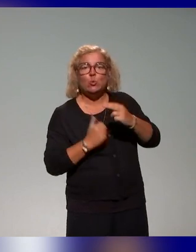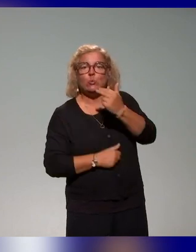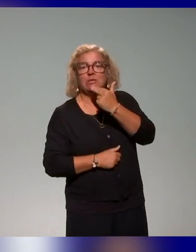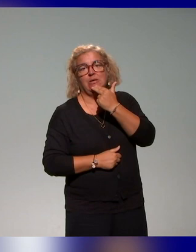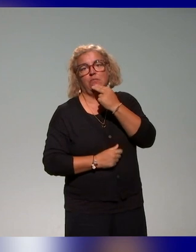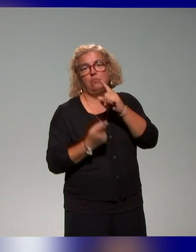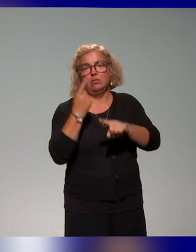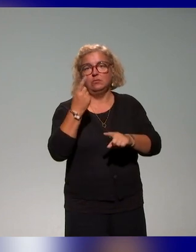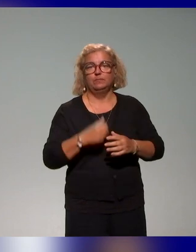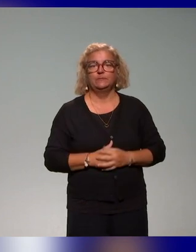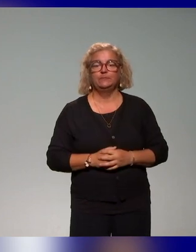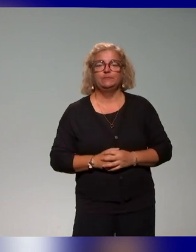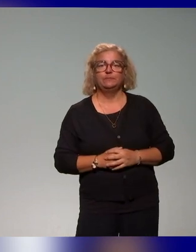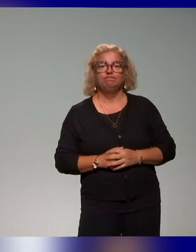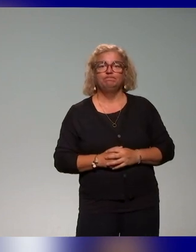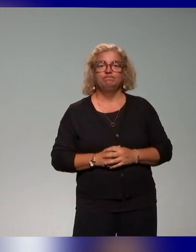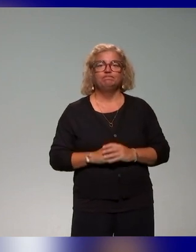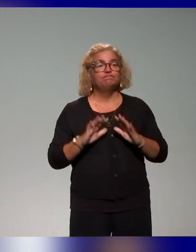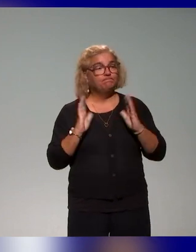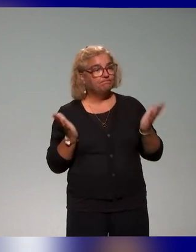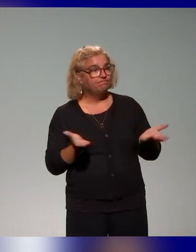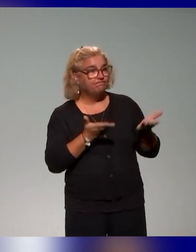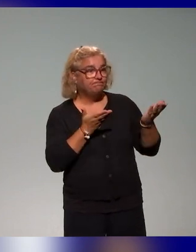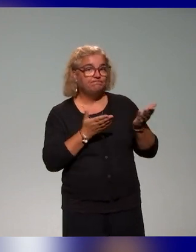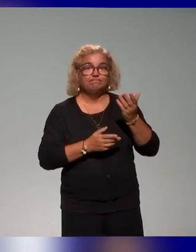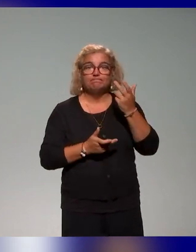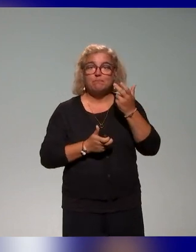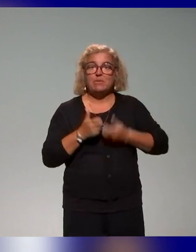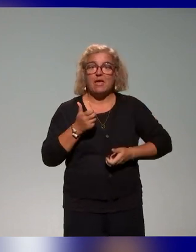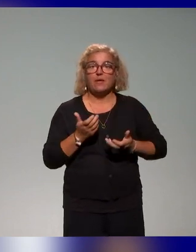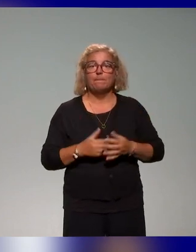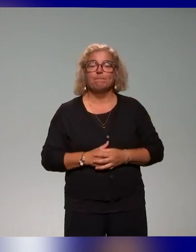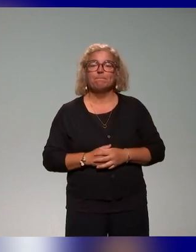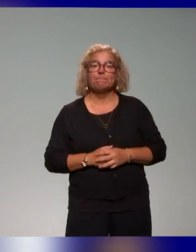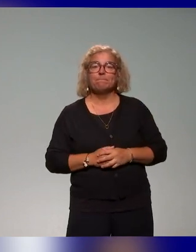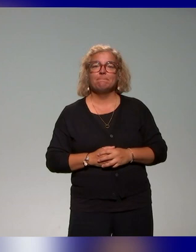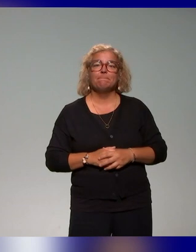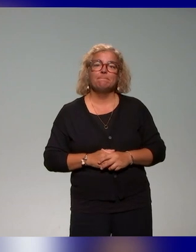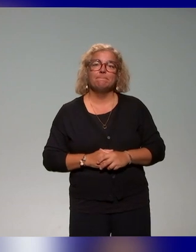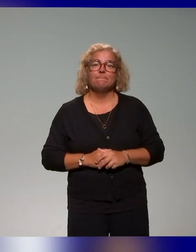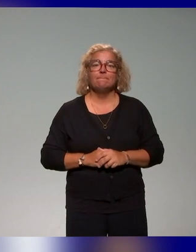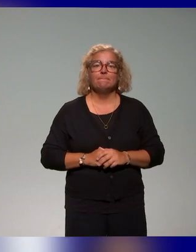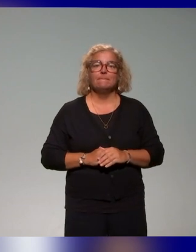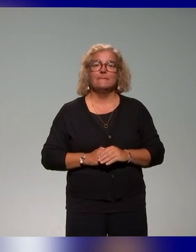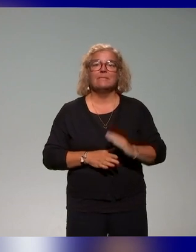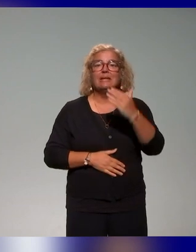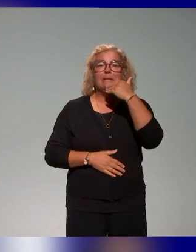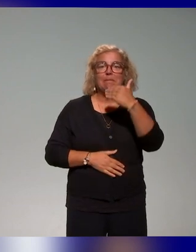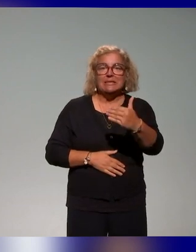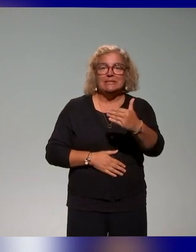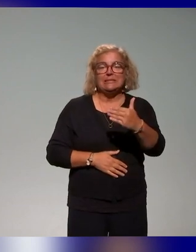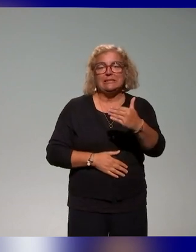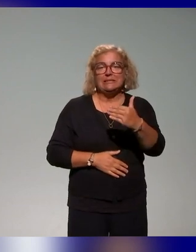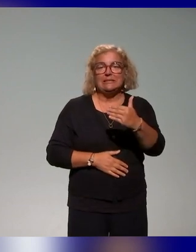final. Voilà, Pierre, oui. C'est à toi. Merci, Angie. Je vais essayer de